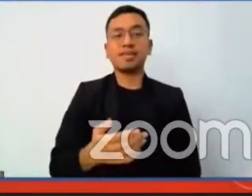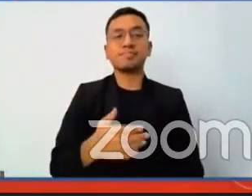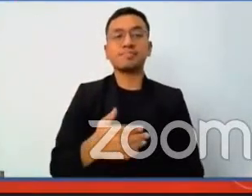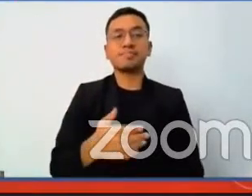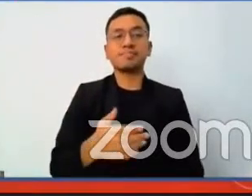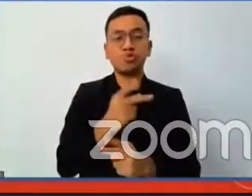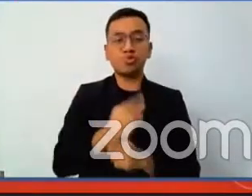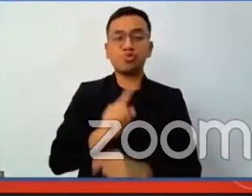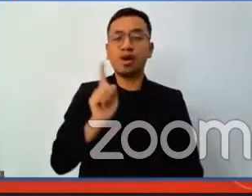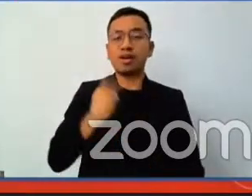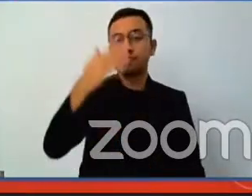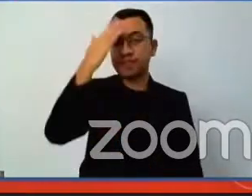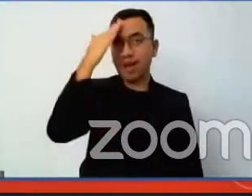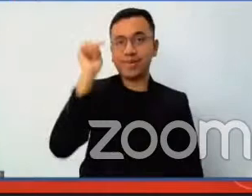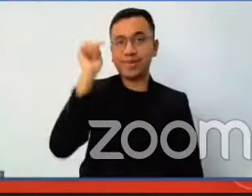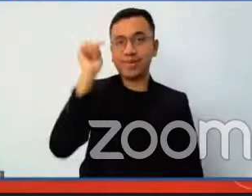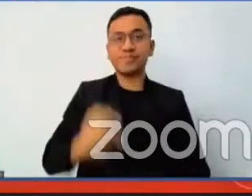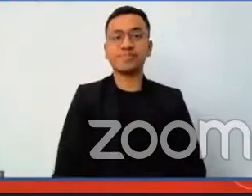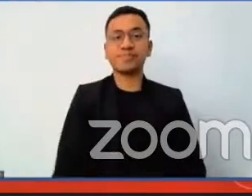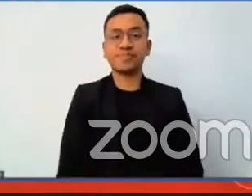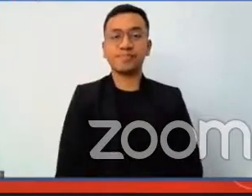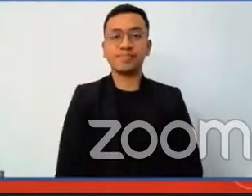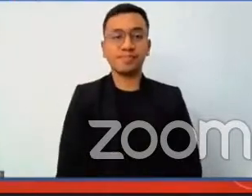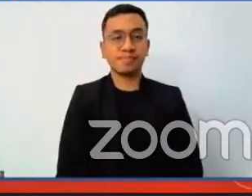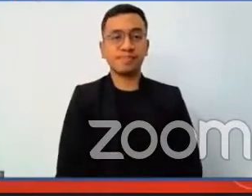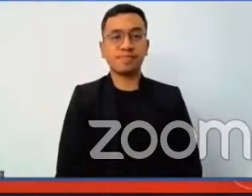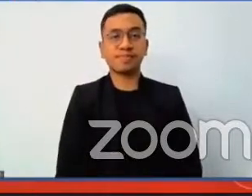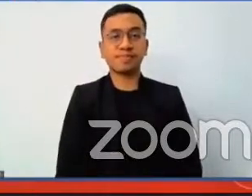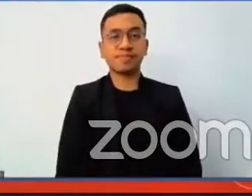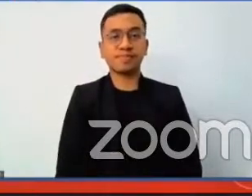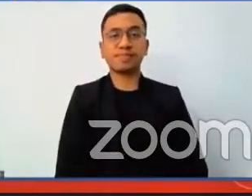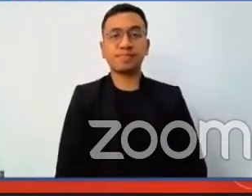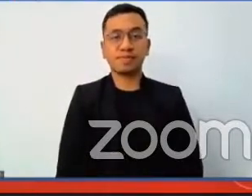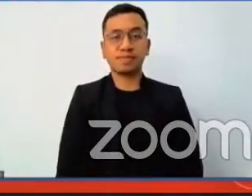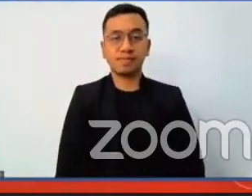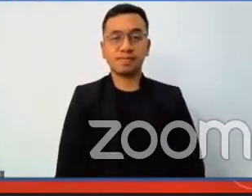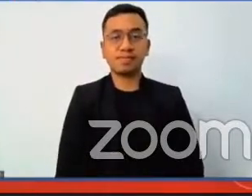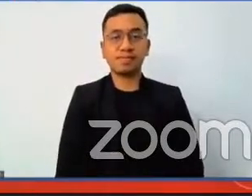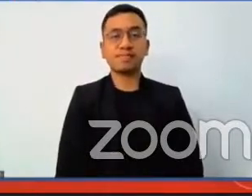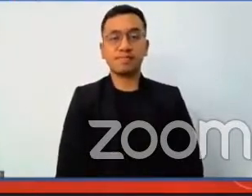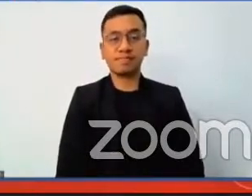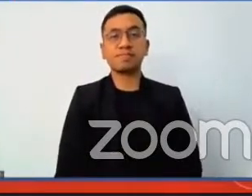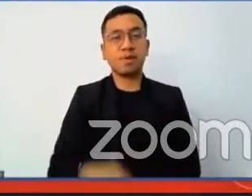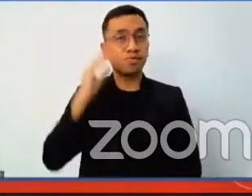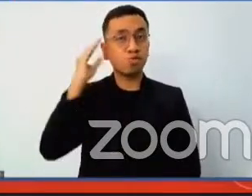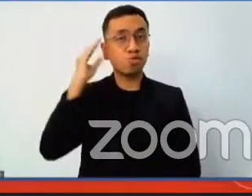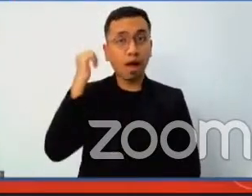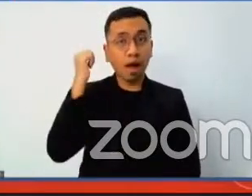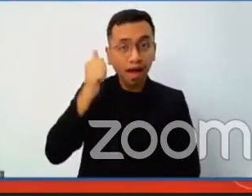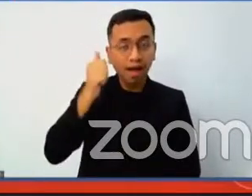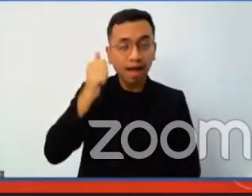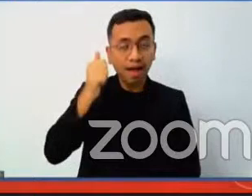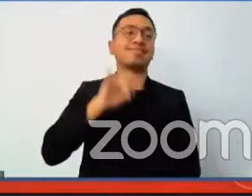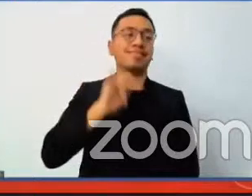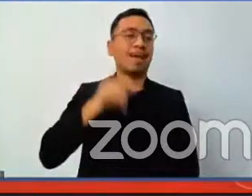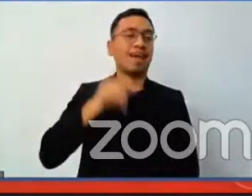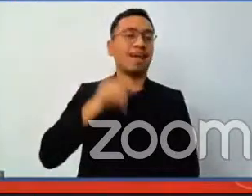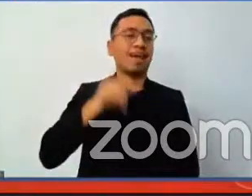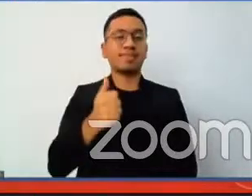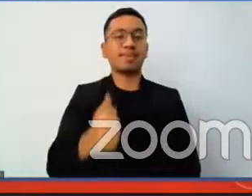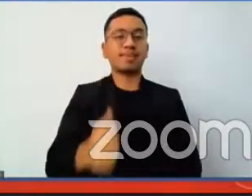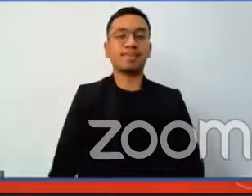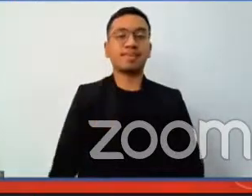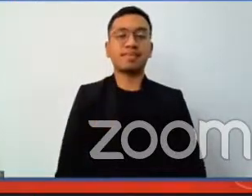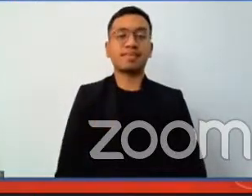pendidik. Mas Hafiz, mohon izin, apakah suara saya bisa didengar? Dengar Bu, jelas Bu Dir. Oke, baik. Soalnya jelas. Saya